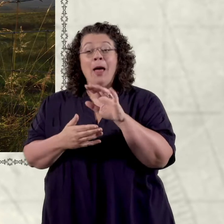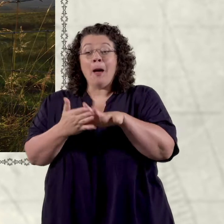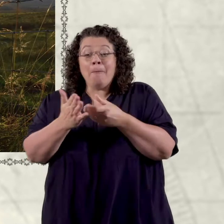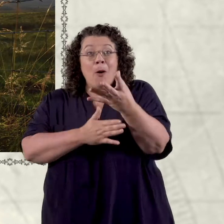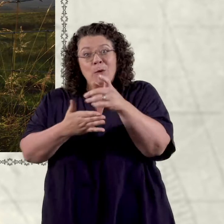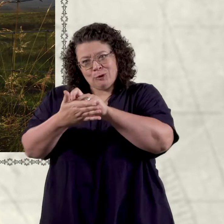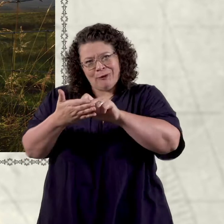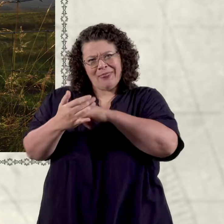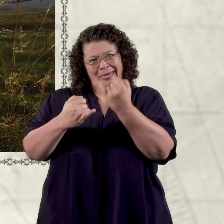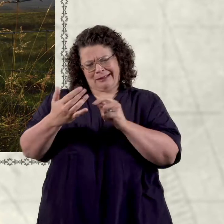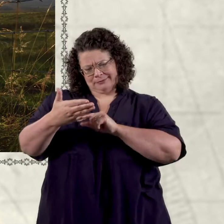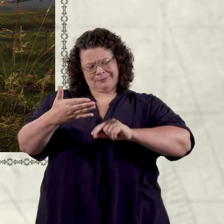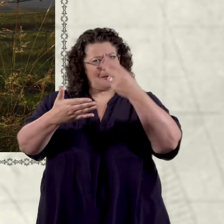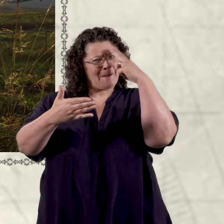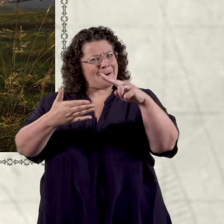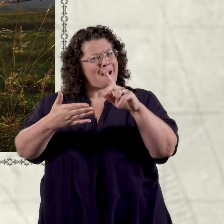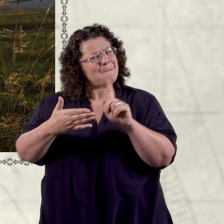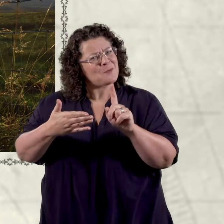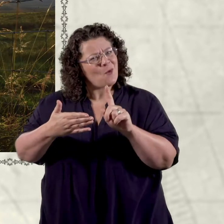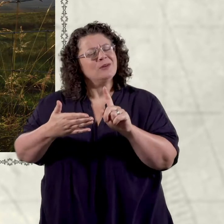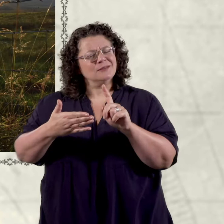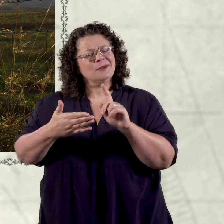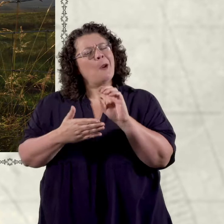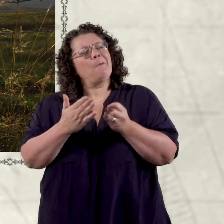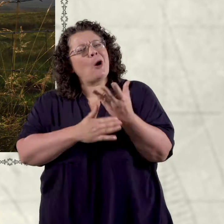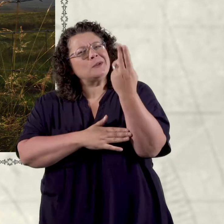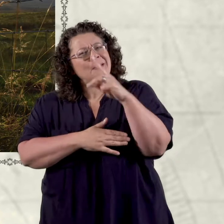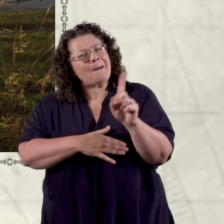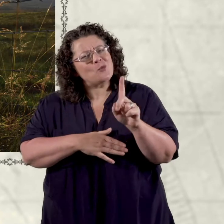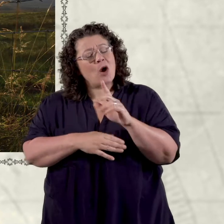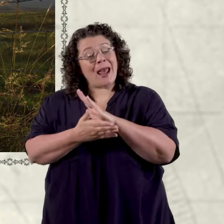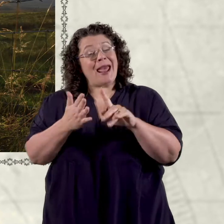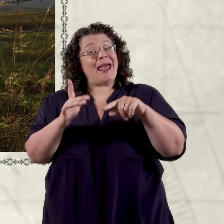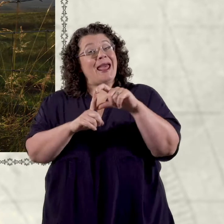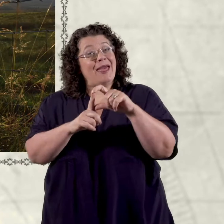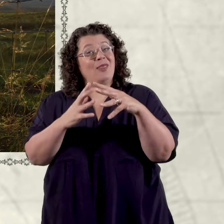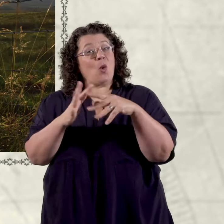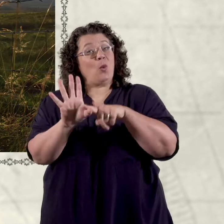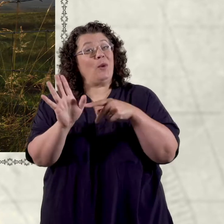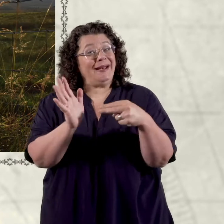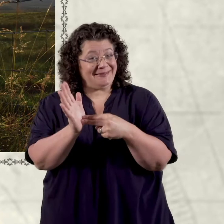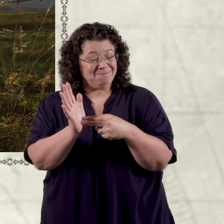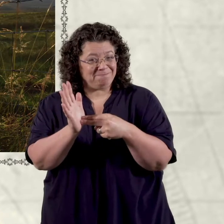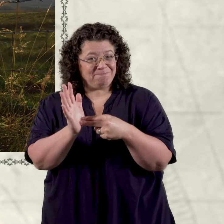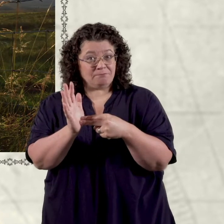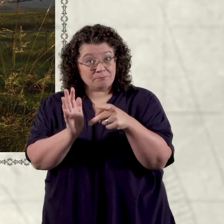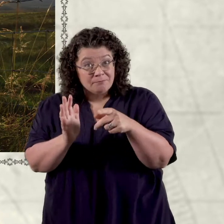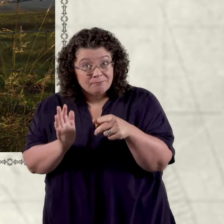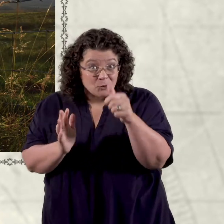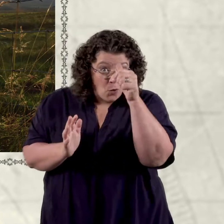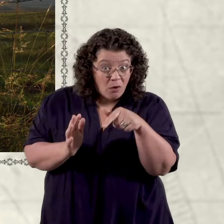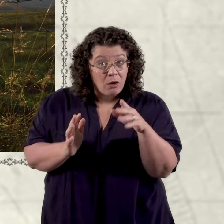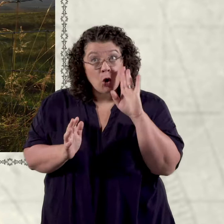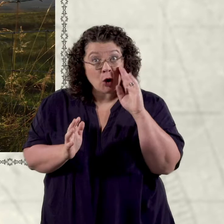i ddangos mai fi sydd wedi sgwennu nhw. A'n enw barddol i ydy Hedd Wyn. Da chi wedi clywed am Hedd Wyn o'r